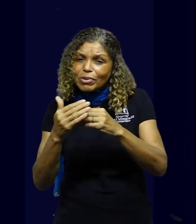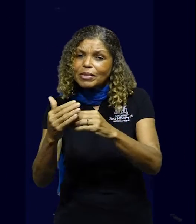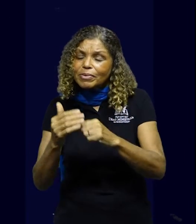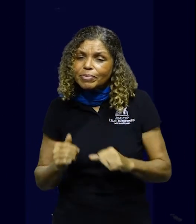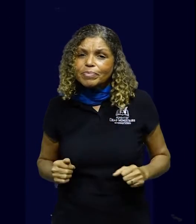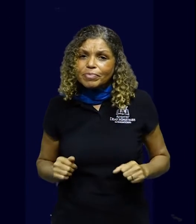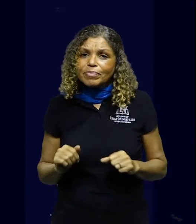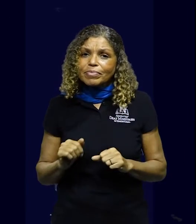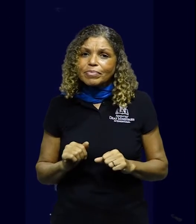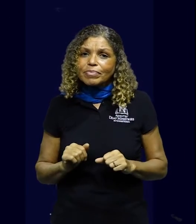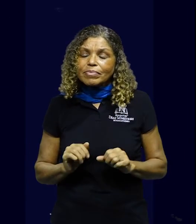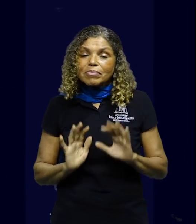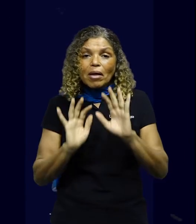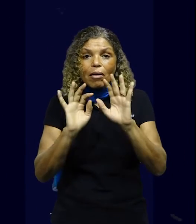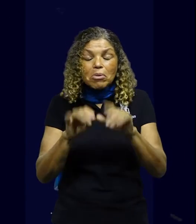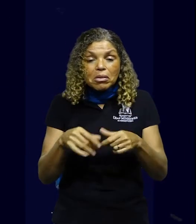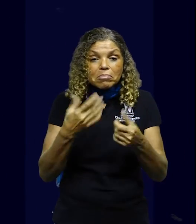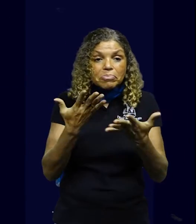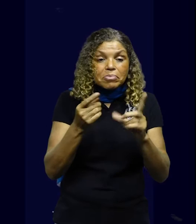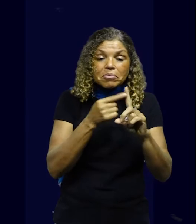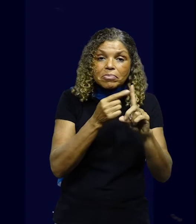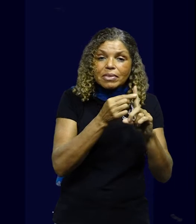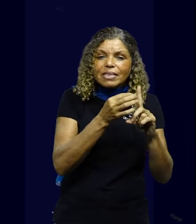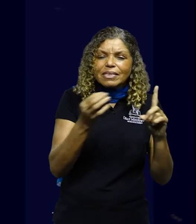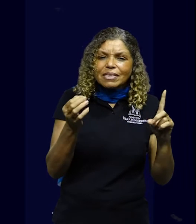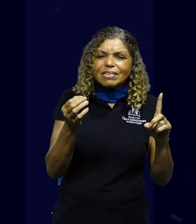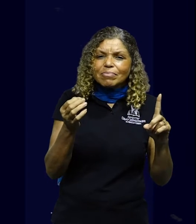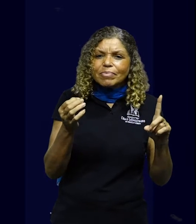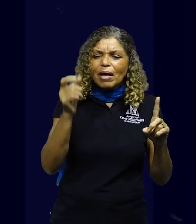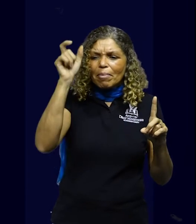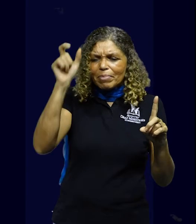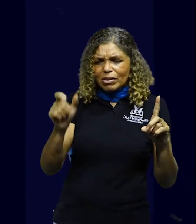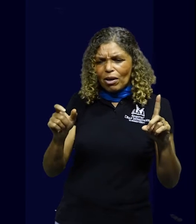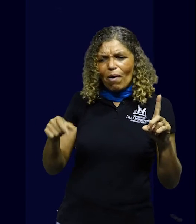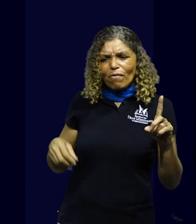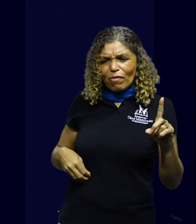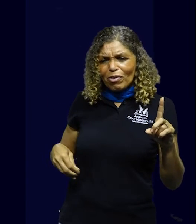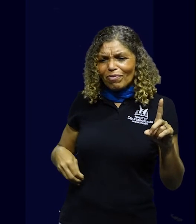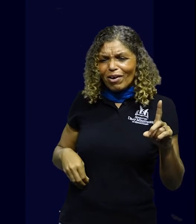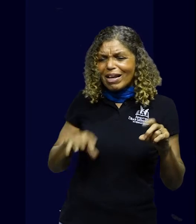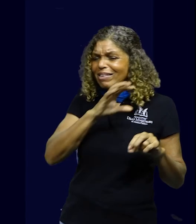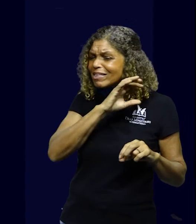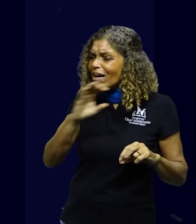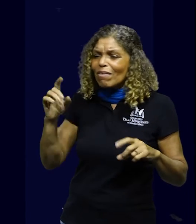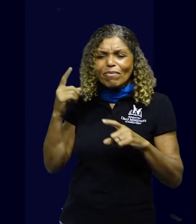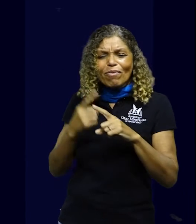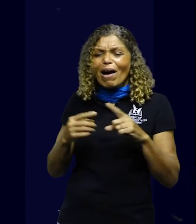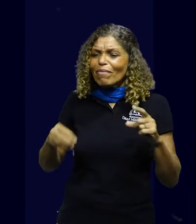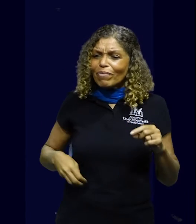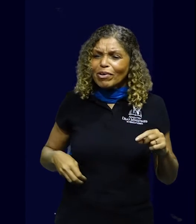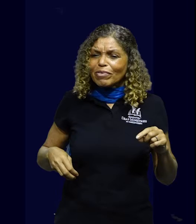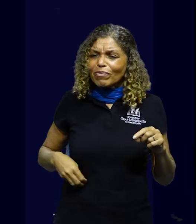Cependant, quoique le pécheur fasse 100 fois le mal et qu'il persévère